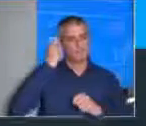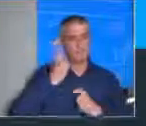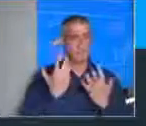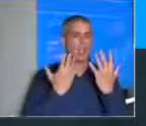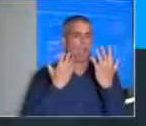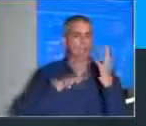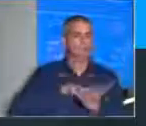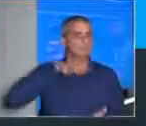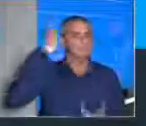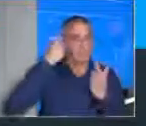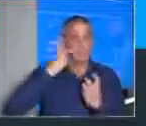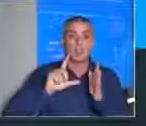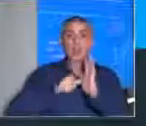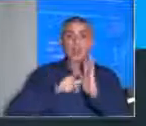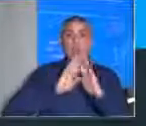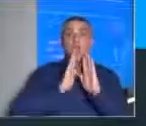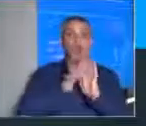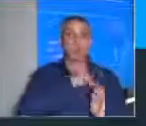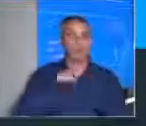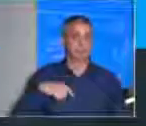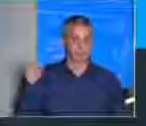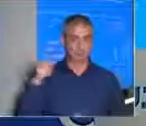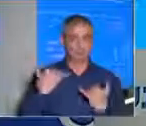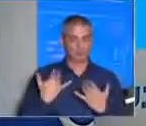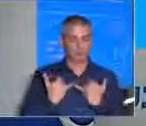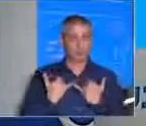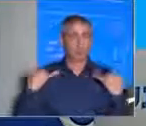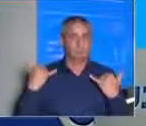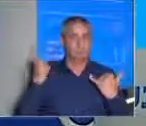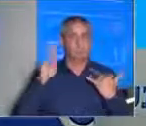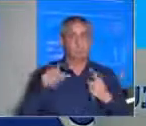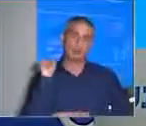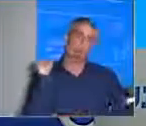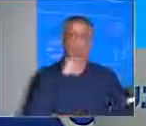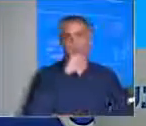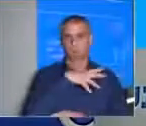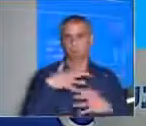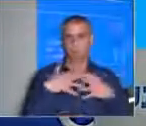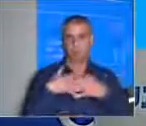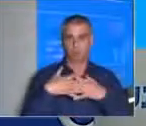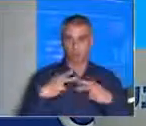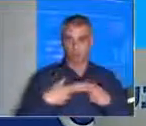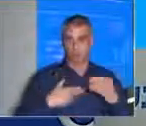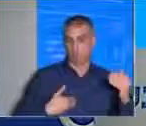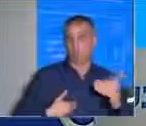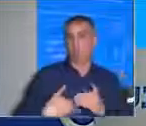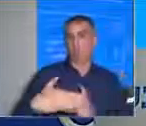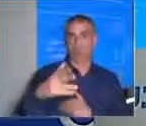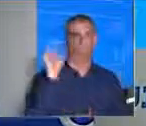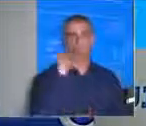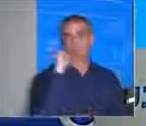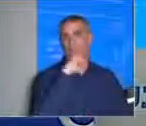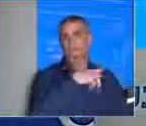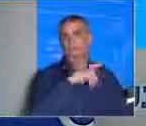דאטה, טכנולוגיות המידע, כל מה שסין מתפתחת בו ועשויה לעבור את ארצות הברית בשנים הקרובות. העניין הוא